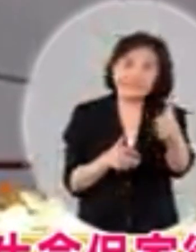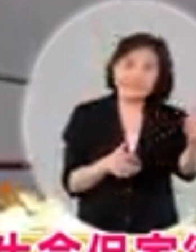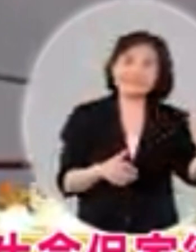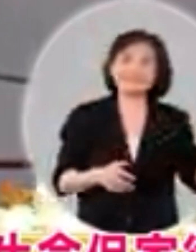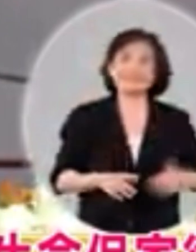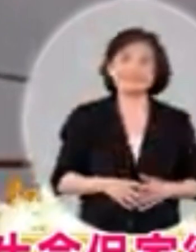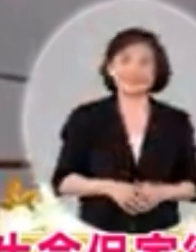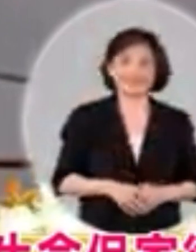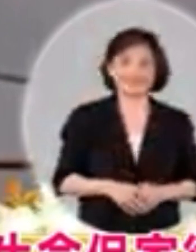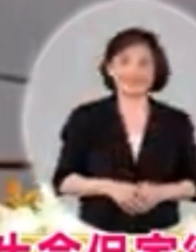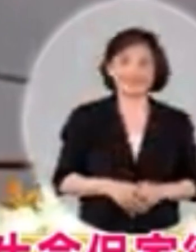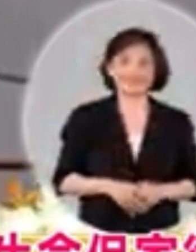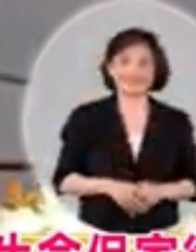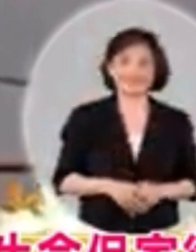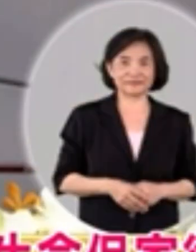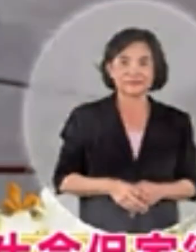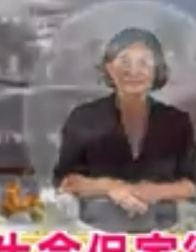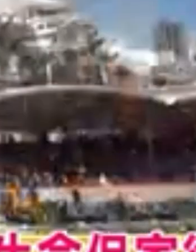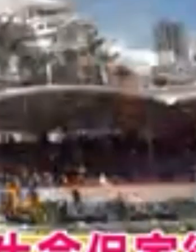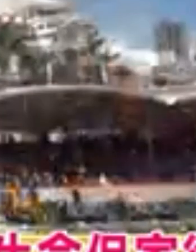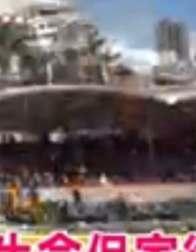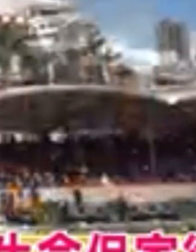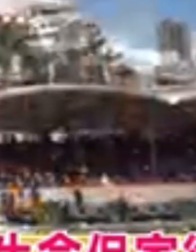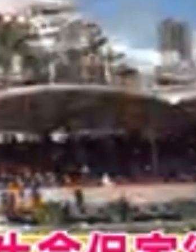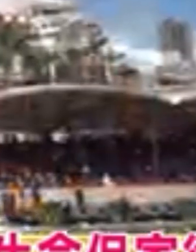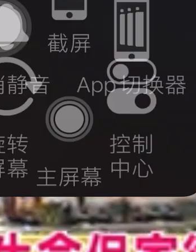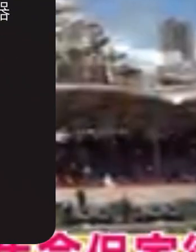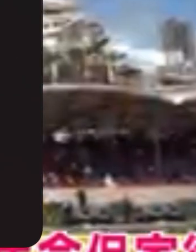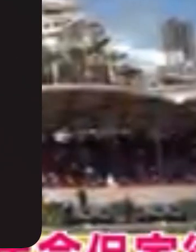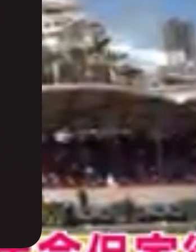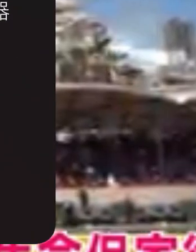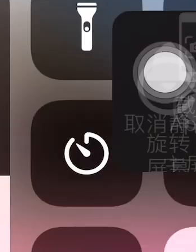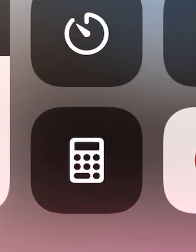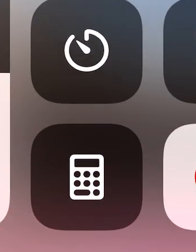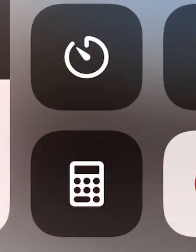总统蔡英文在今年的这个国庆演说大概讲了15到20分钟左右。